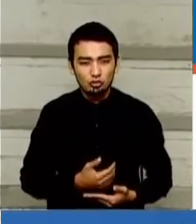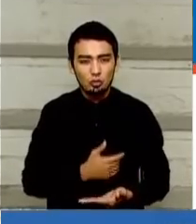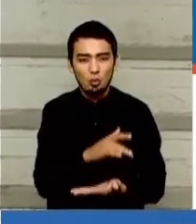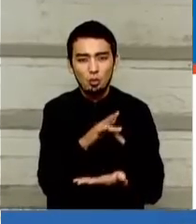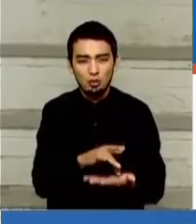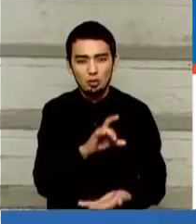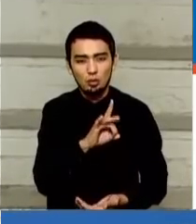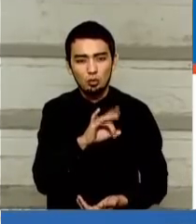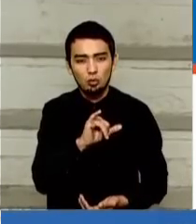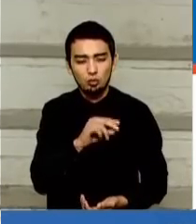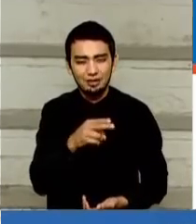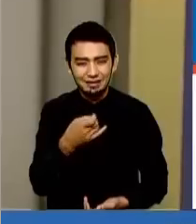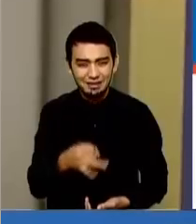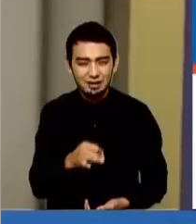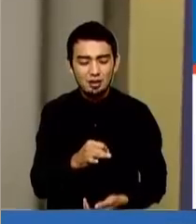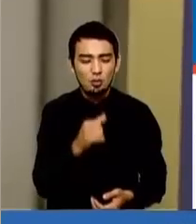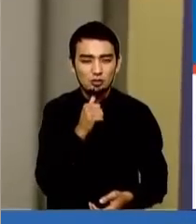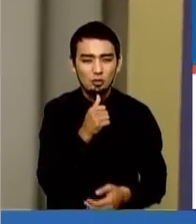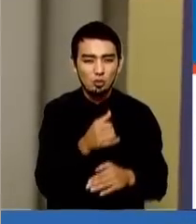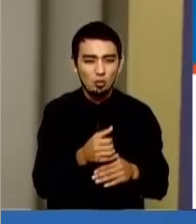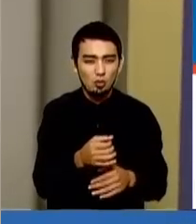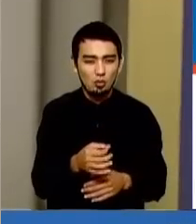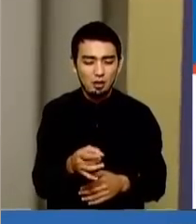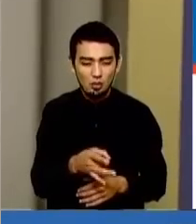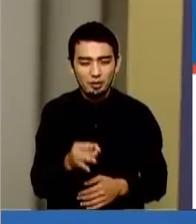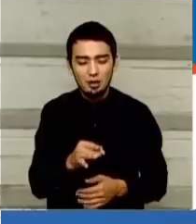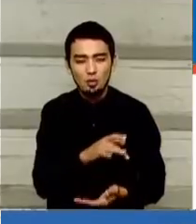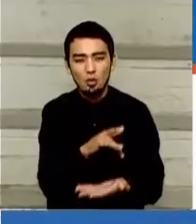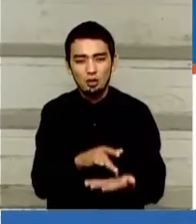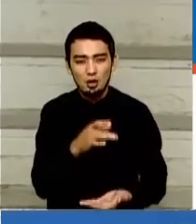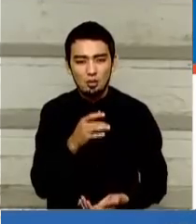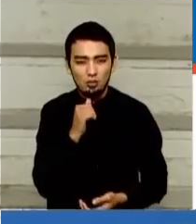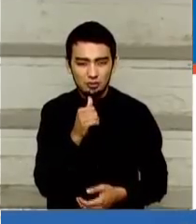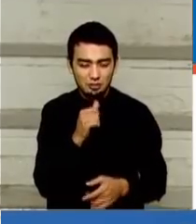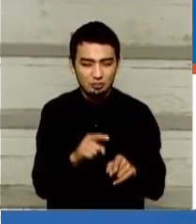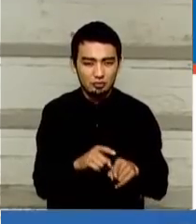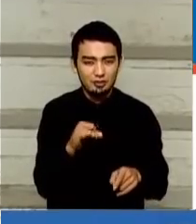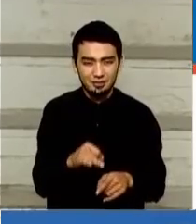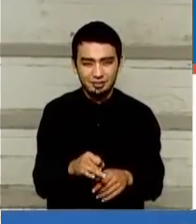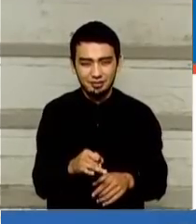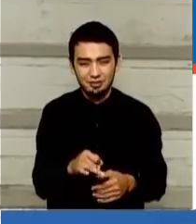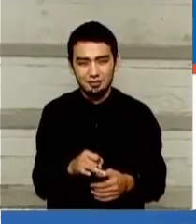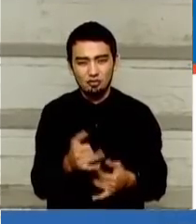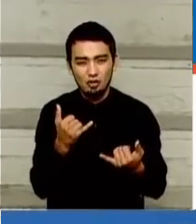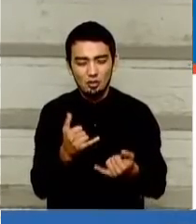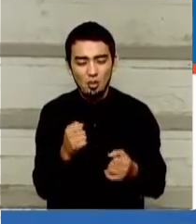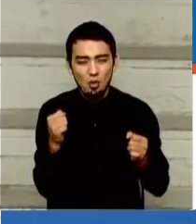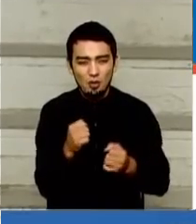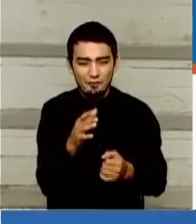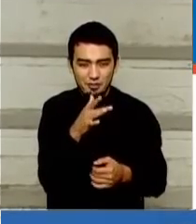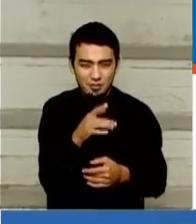города Рудный, жители Кустанайского района и города Кустанай. Учитывая то, что сейчас холодное время года,